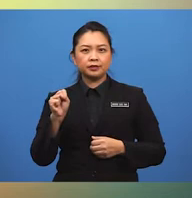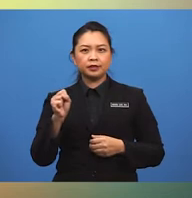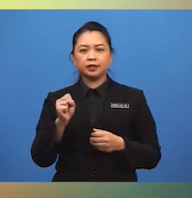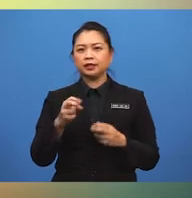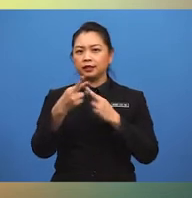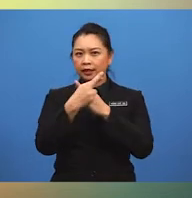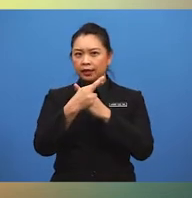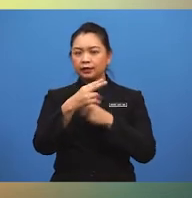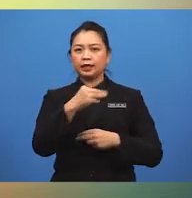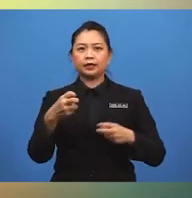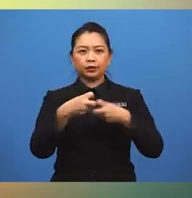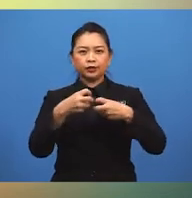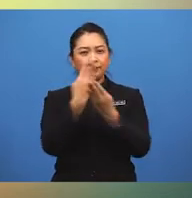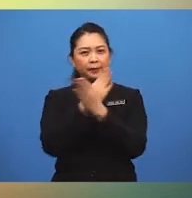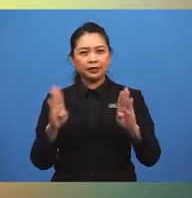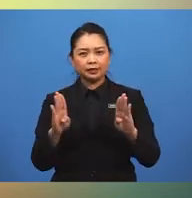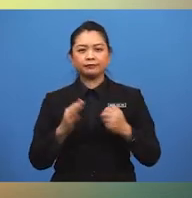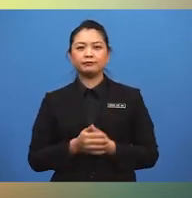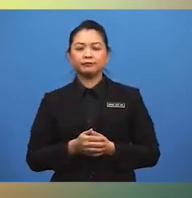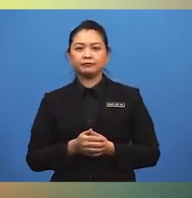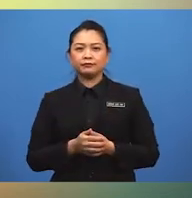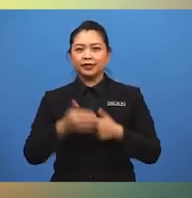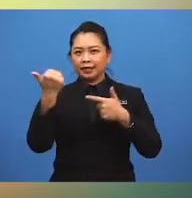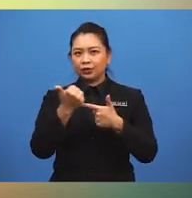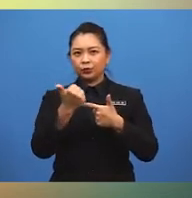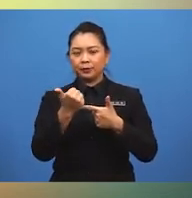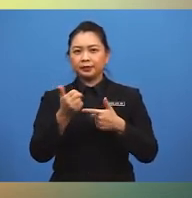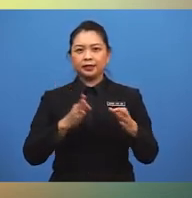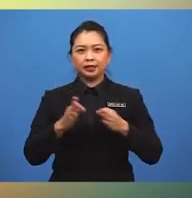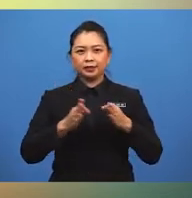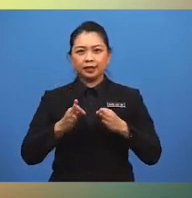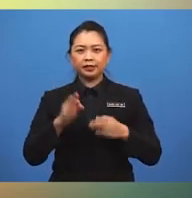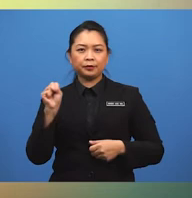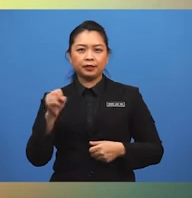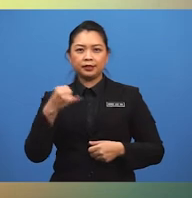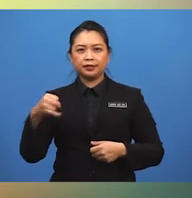semikonduktor dari segi rintangan dan elektron bebas. 2.